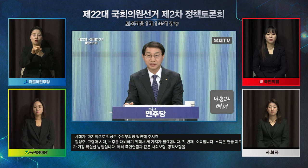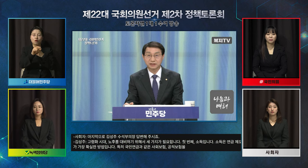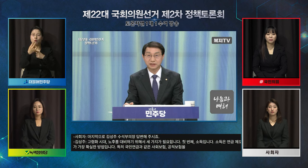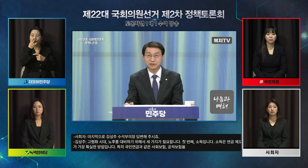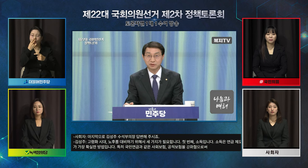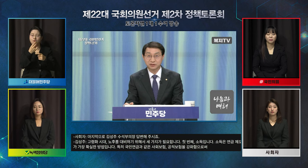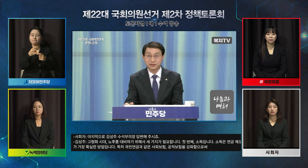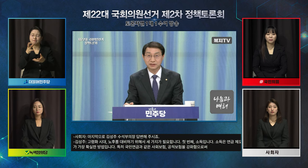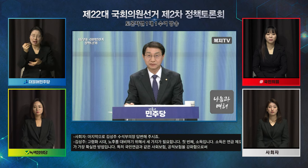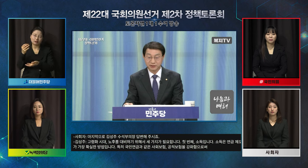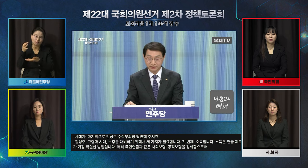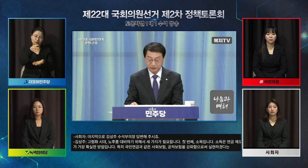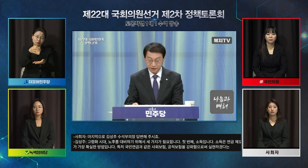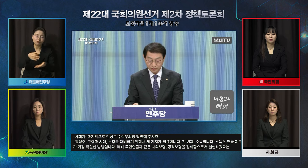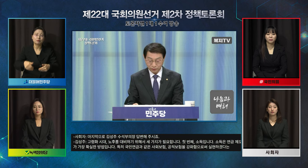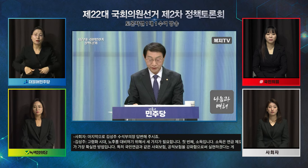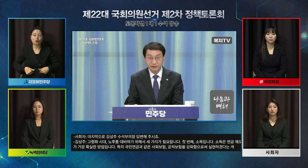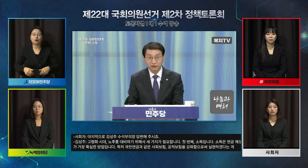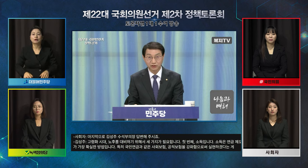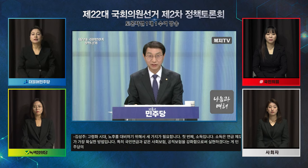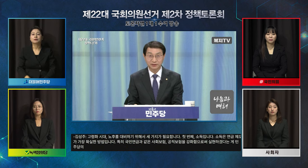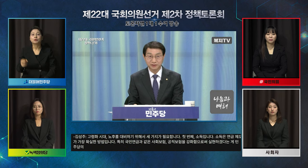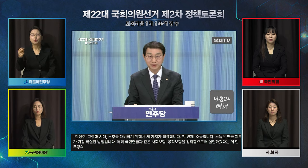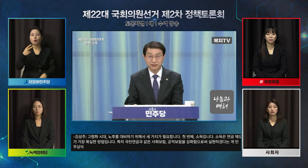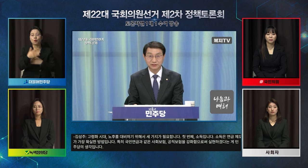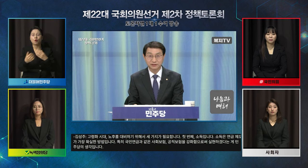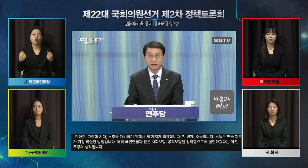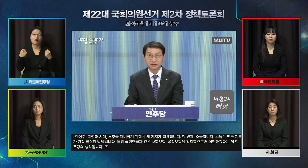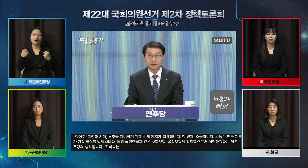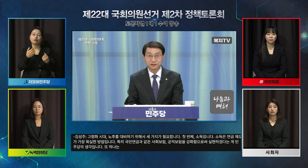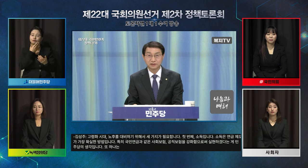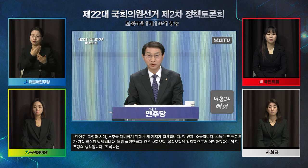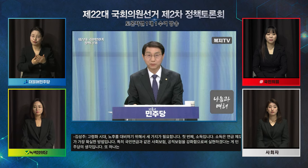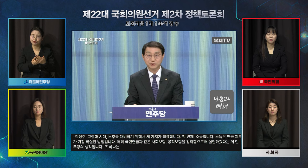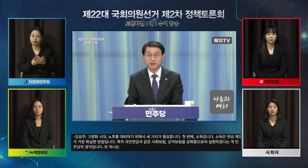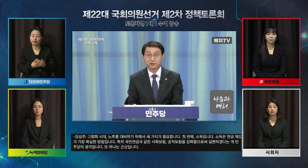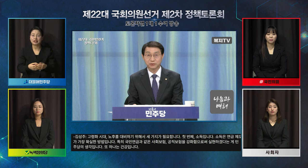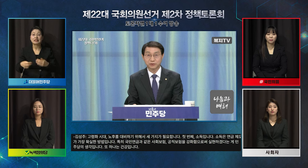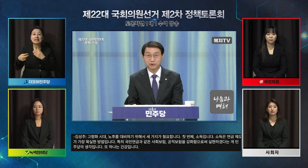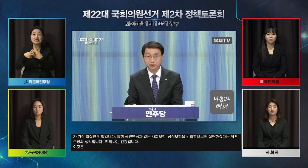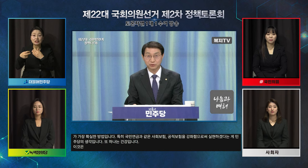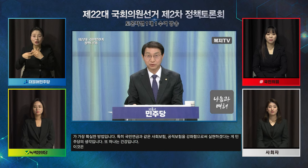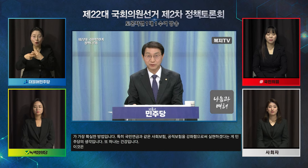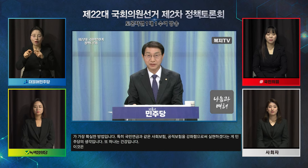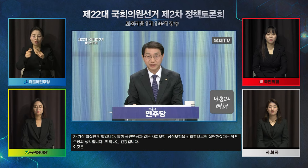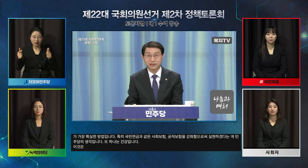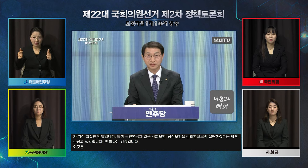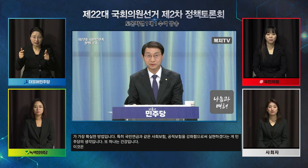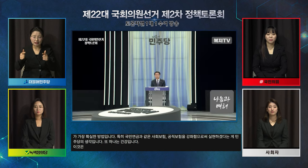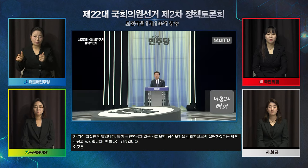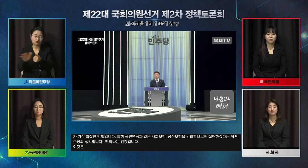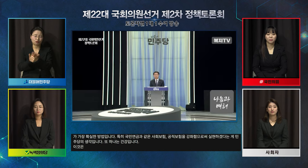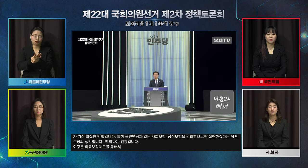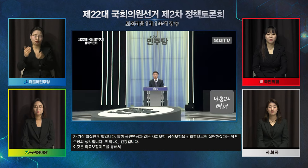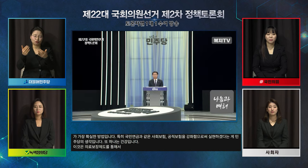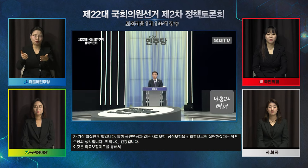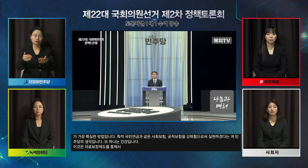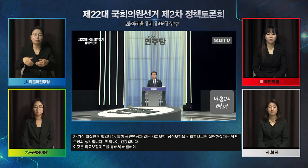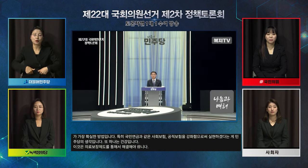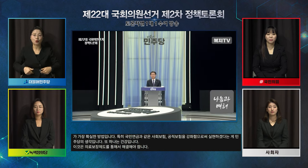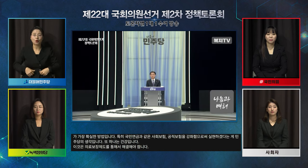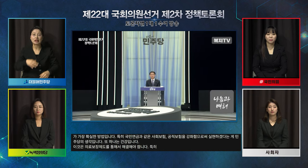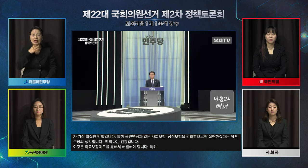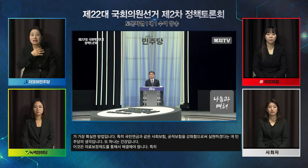실현하겠다는 게 민주주의 생각입니다. 또 하나는 건강입니다. 이거는 의료보장제도를 통해서 해결해야 됩니다. 특히